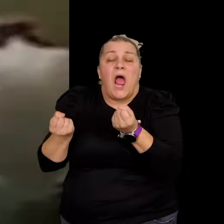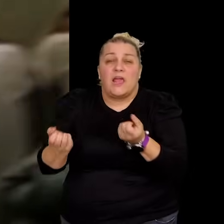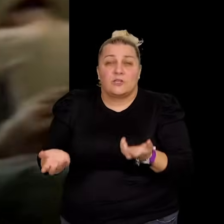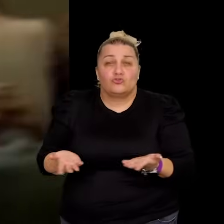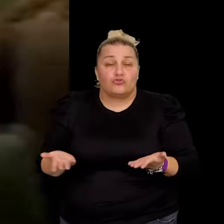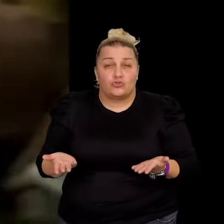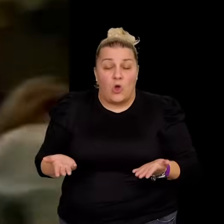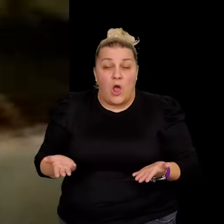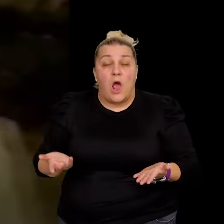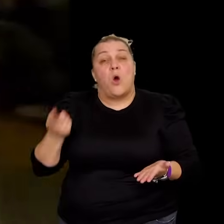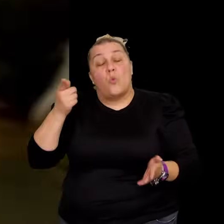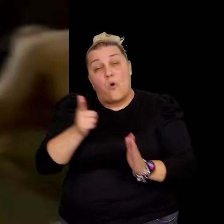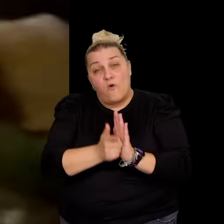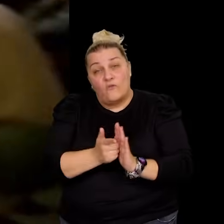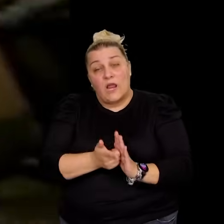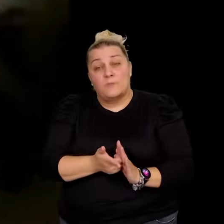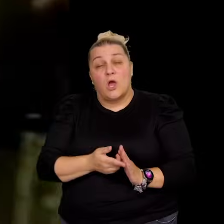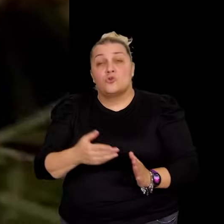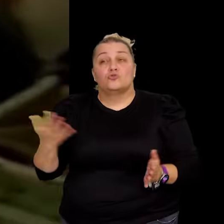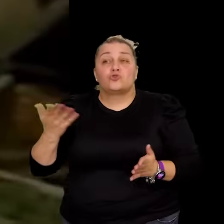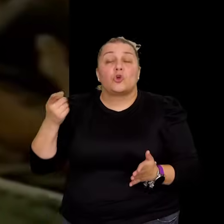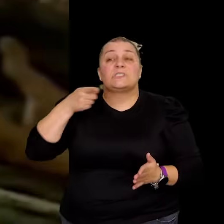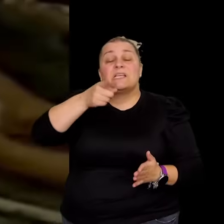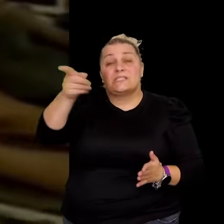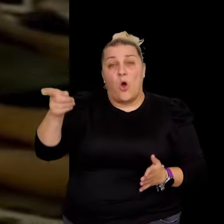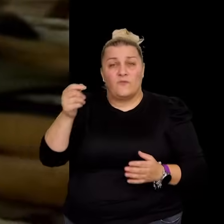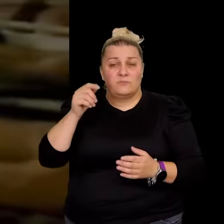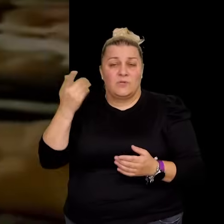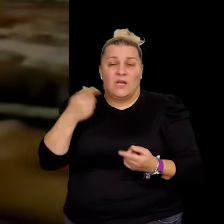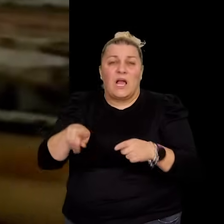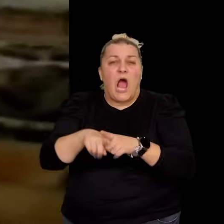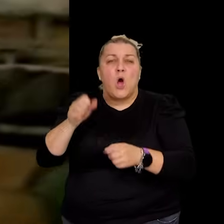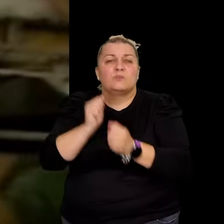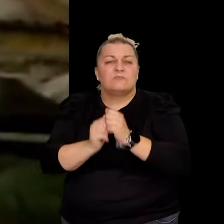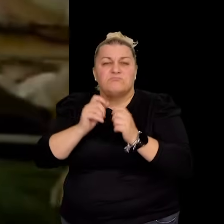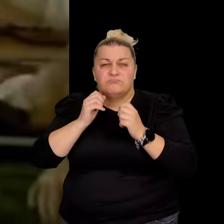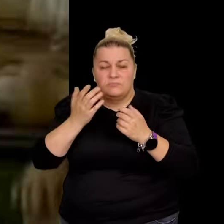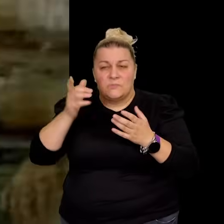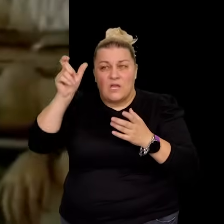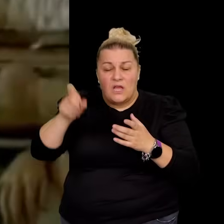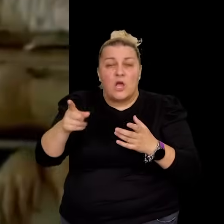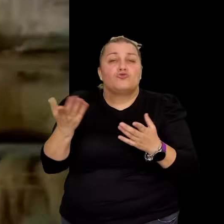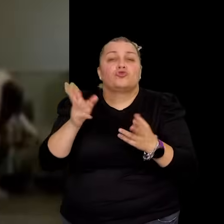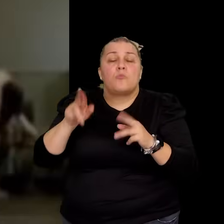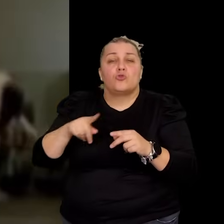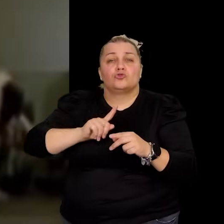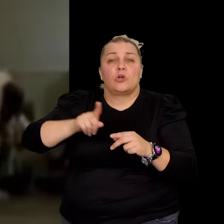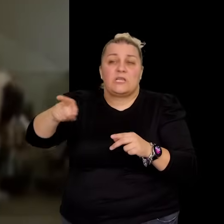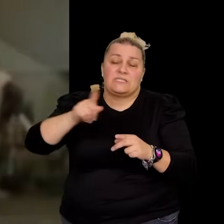što se u tom trenutku sa tim zvijerima može, kako ih se može okarakterizirati,